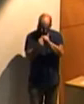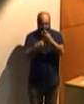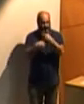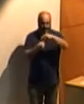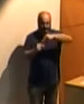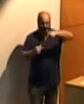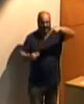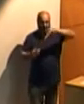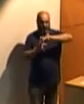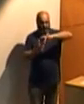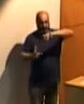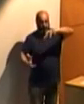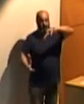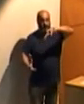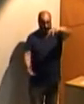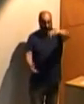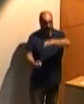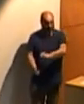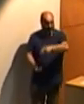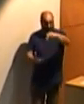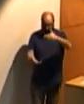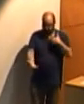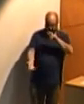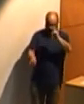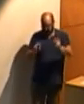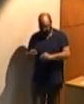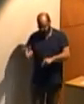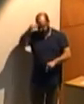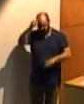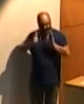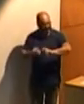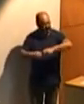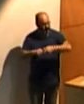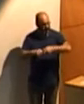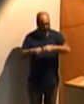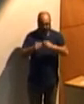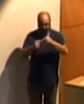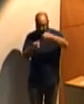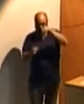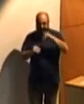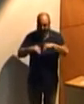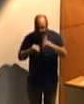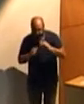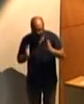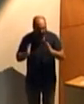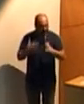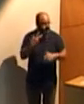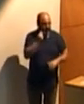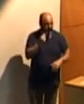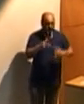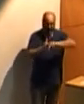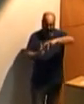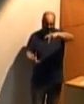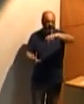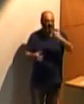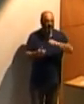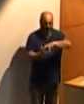et ses cristaux je peux parfaitement comprendre la structure interne interne il cristallise